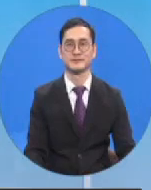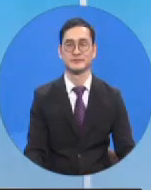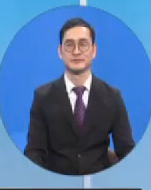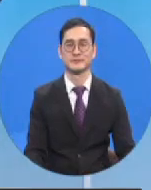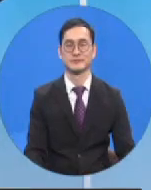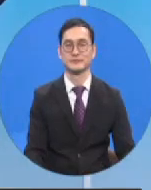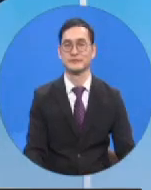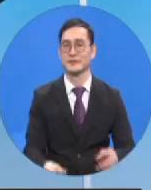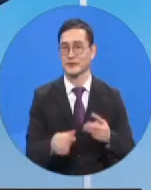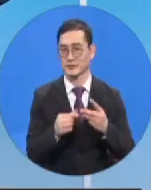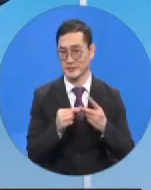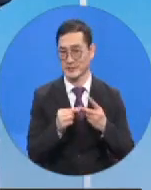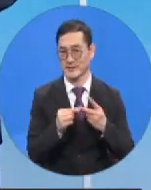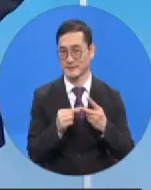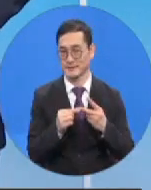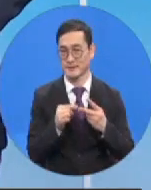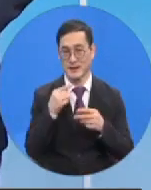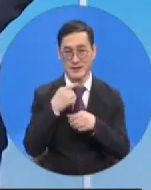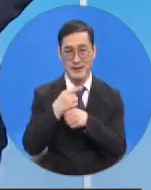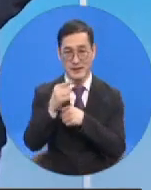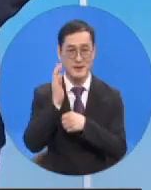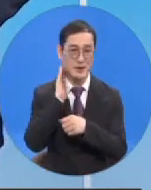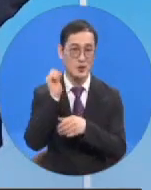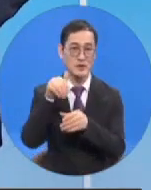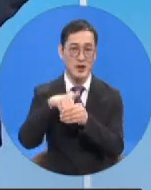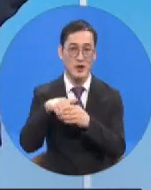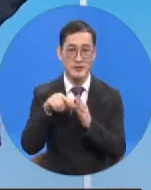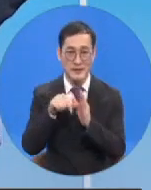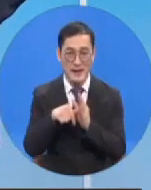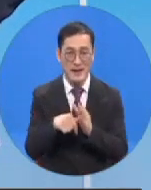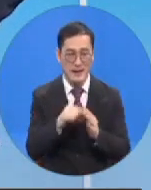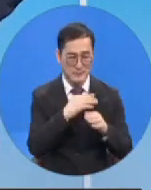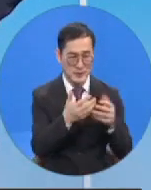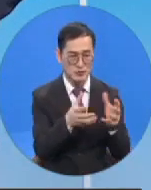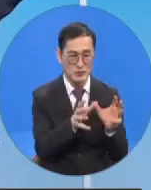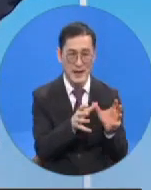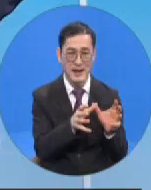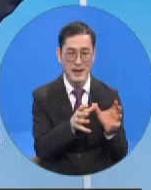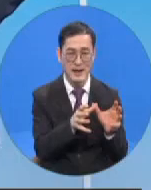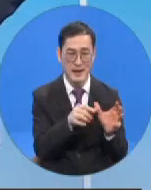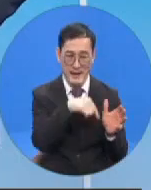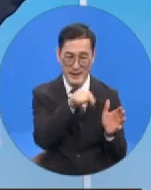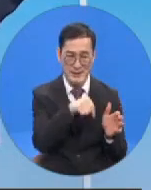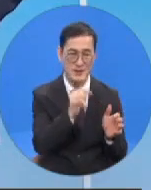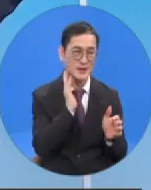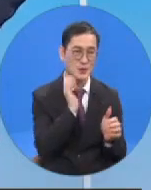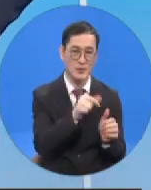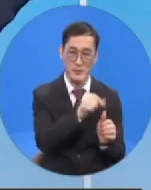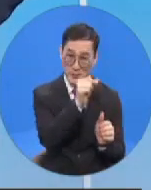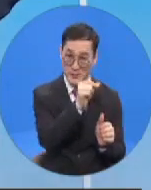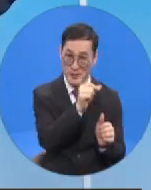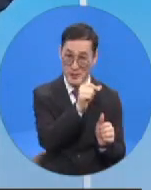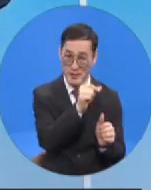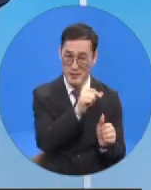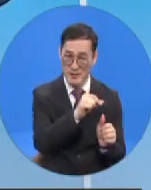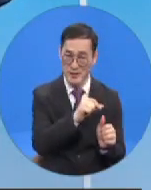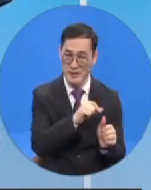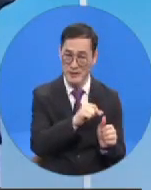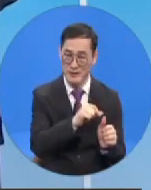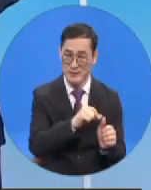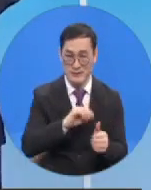더 살펴보겠는데요. 내년 대선에서 정권 교체를 위해 야당 후보가 당선되는